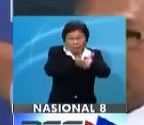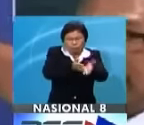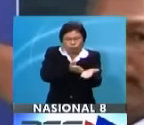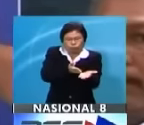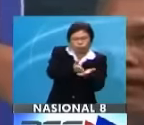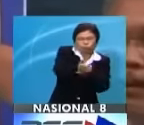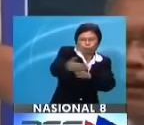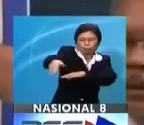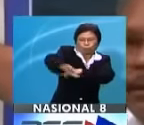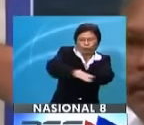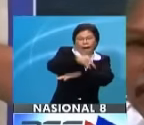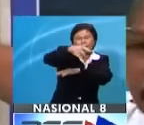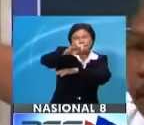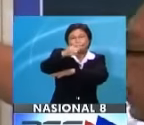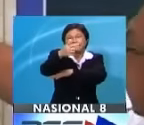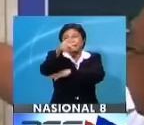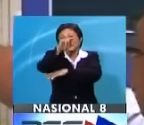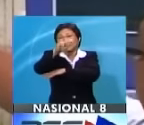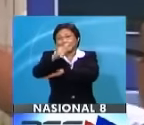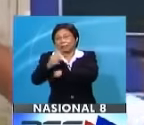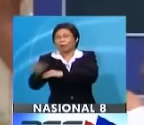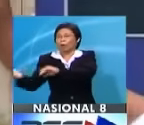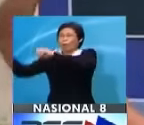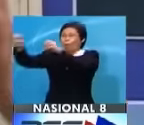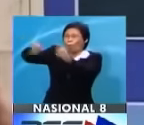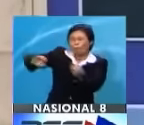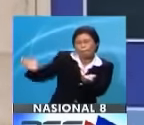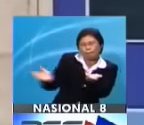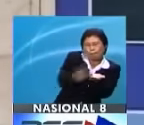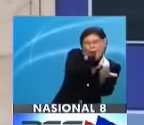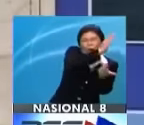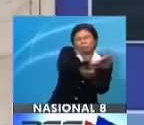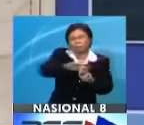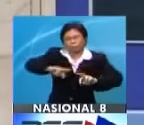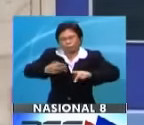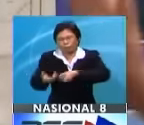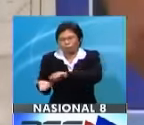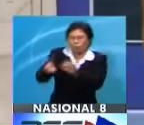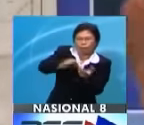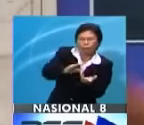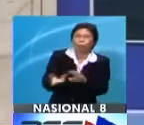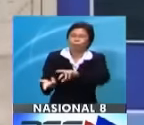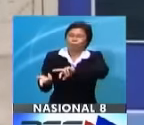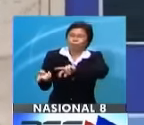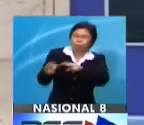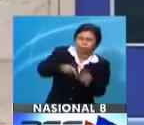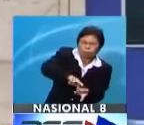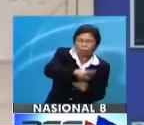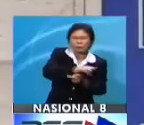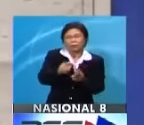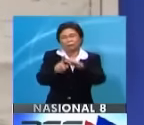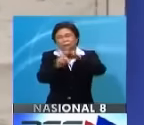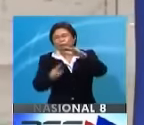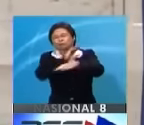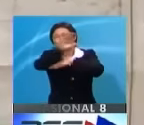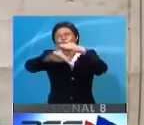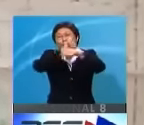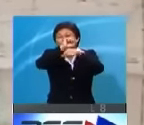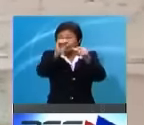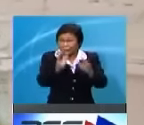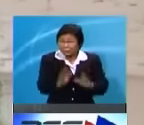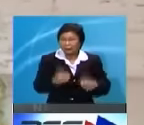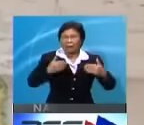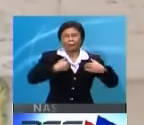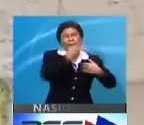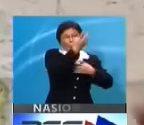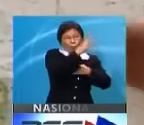ke perairan Pengerang apabila dipukul ombak menyebabkan ianya terbalik lalu karam. Berikutan itu, kesemua kru kapal yang terdiri daripada